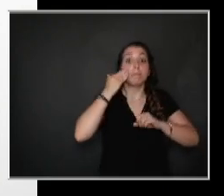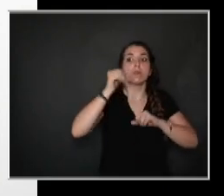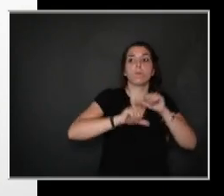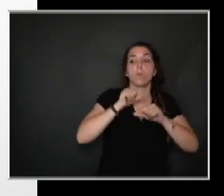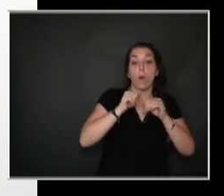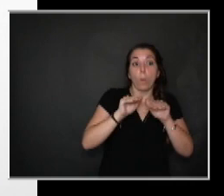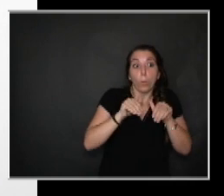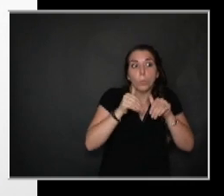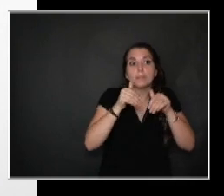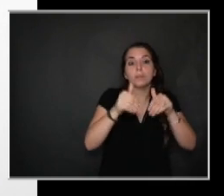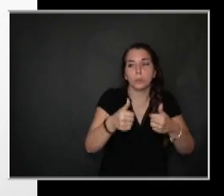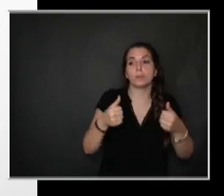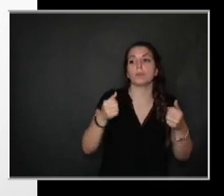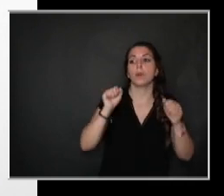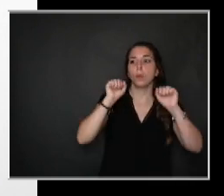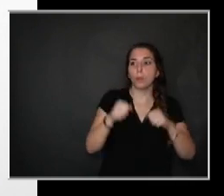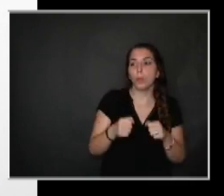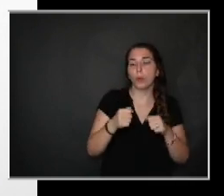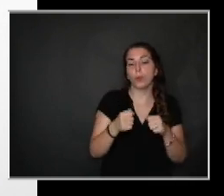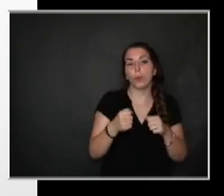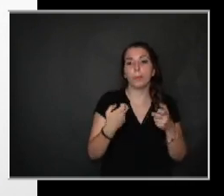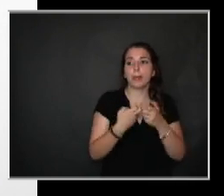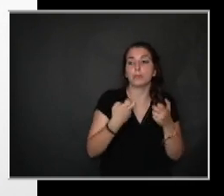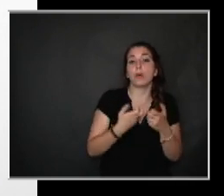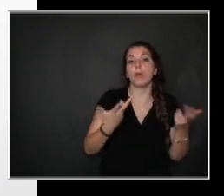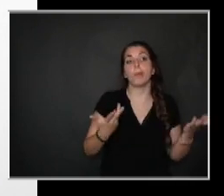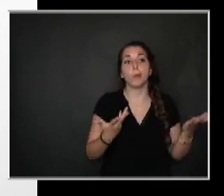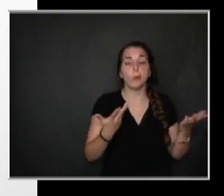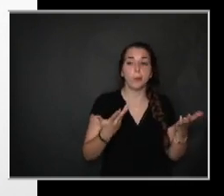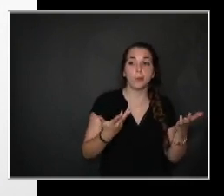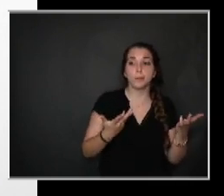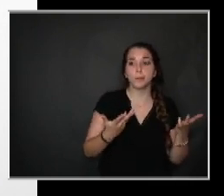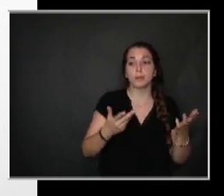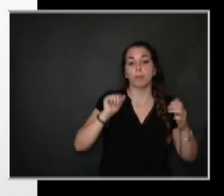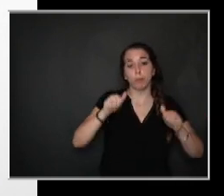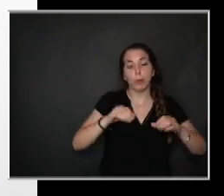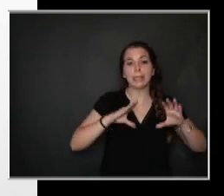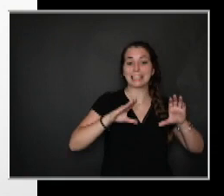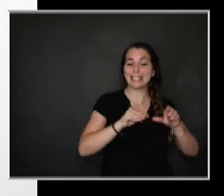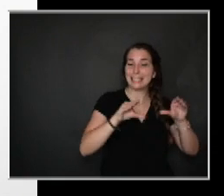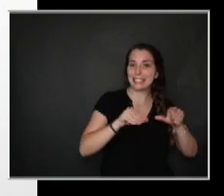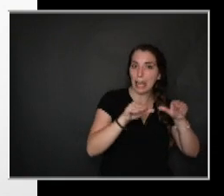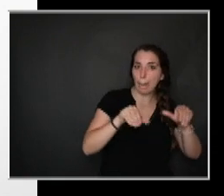persiste, de recourir, bien sûr, à la kinésithérapie.